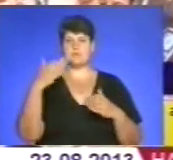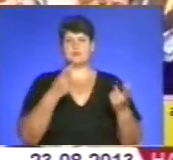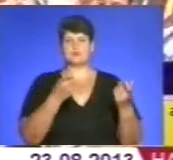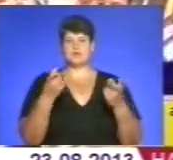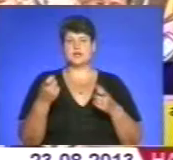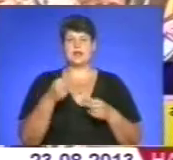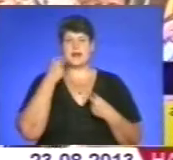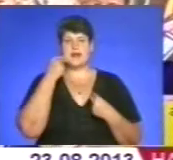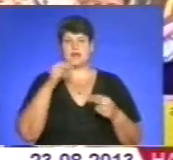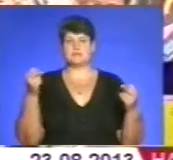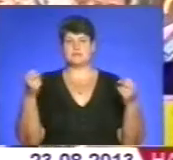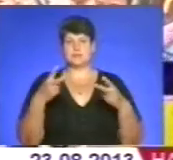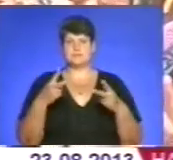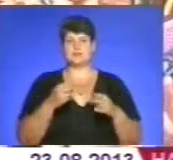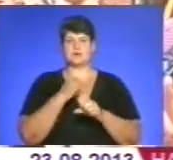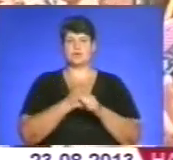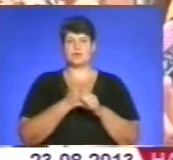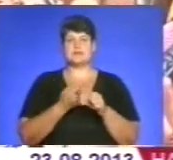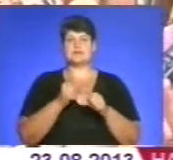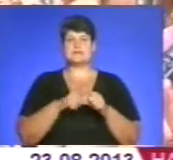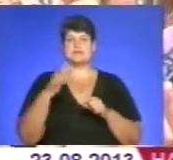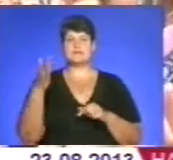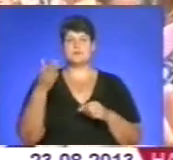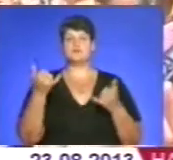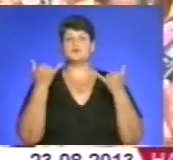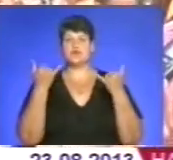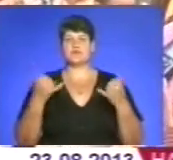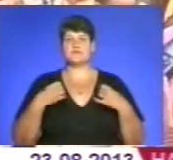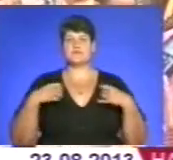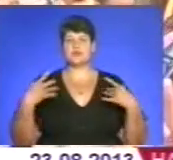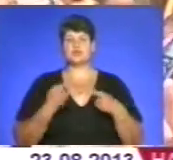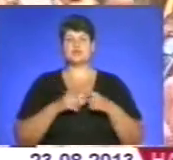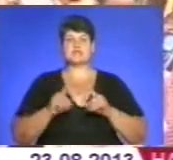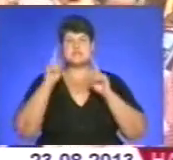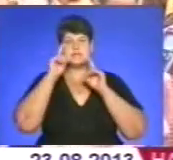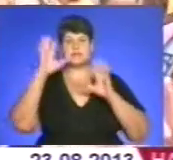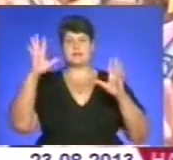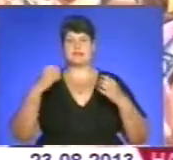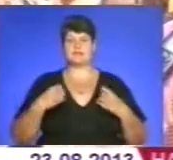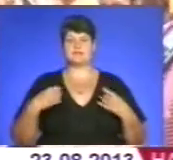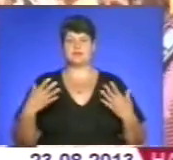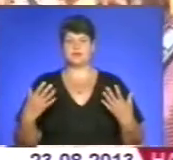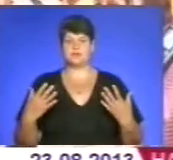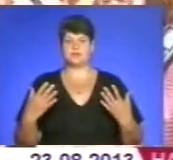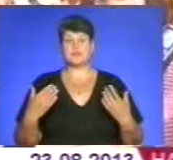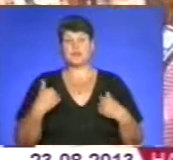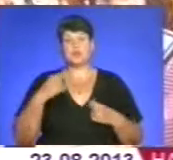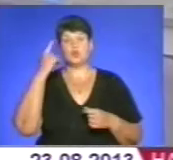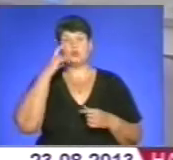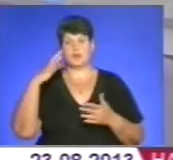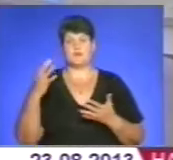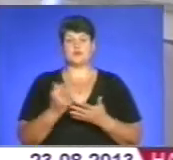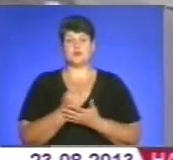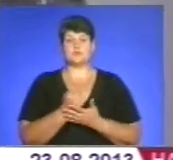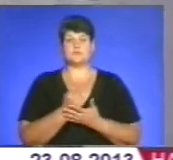своїх. Змонтували цей прапор для того, щоб сьогодні відсвяткувати це знаменне свято. Ну і думаю, нам все вдалося.